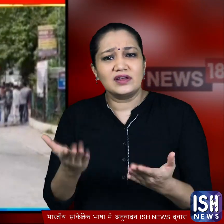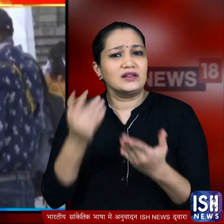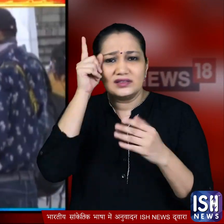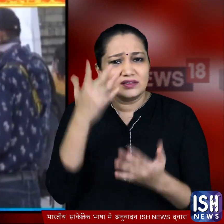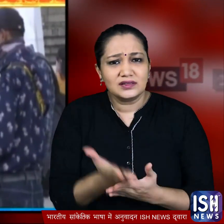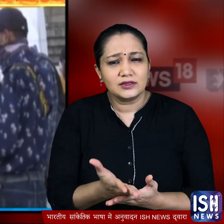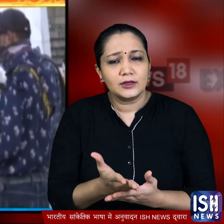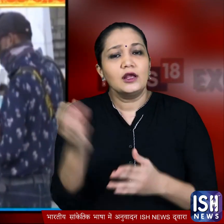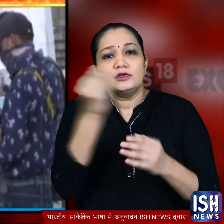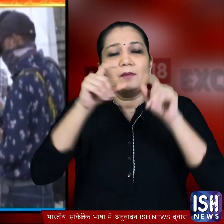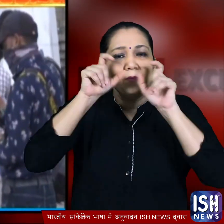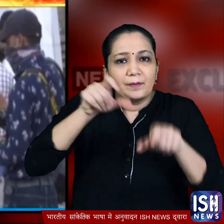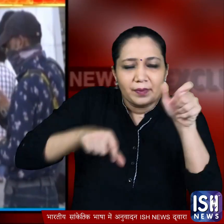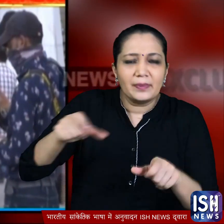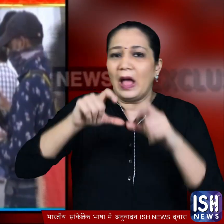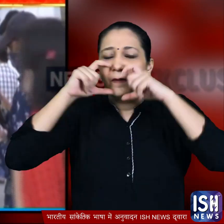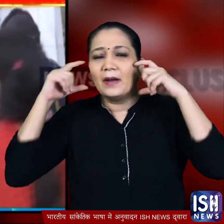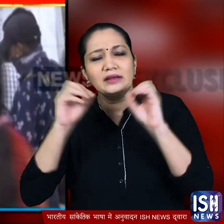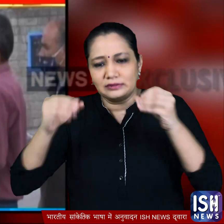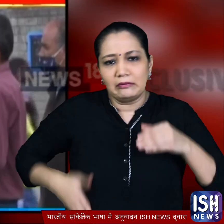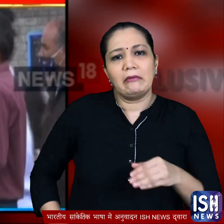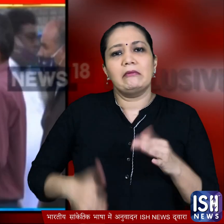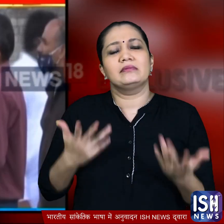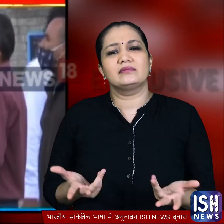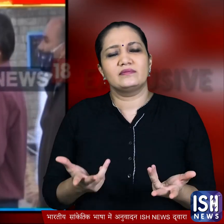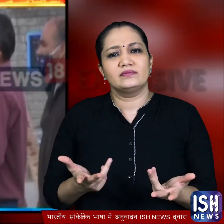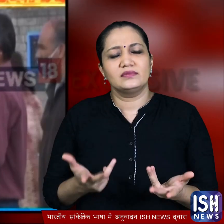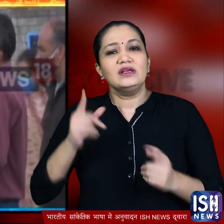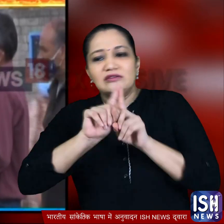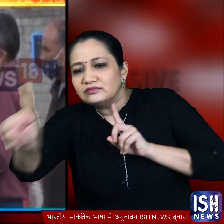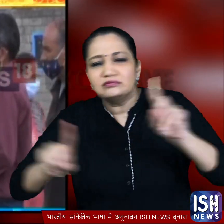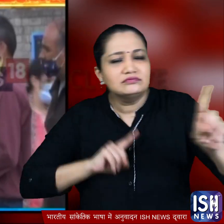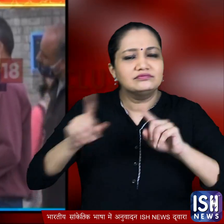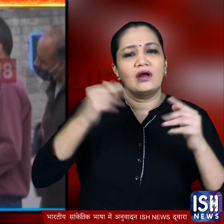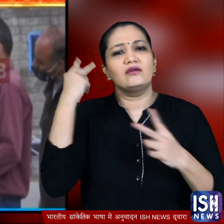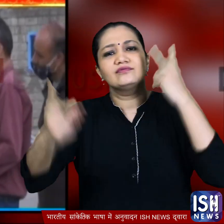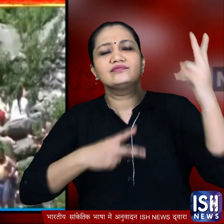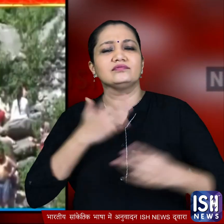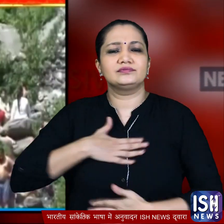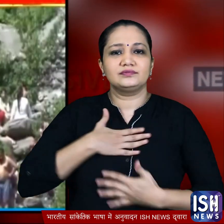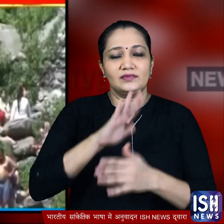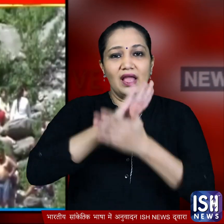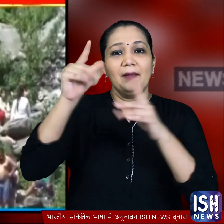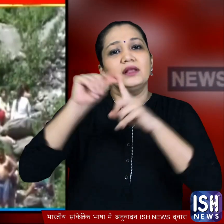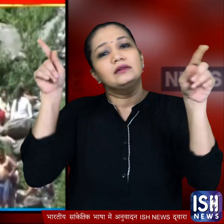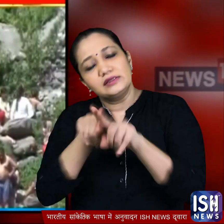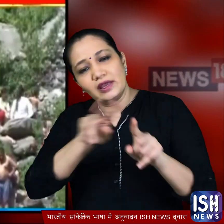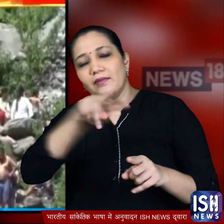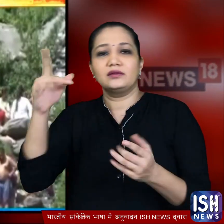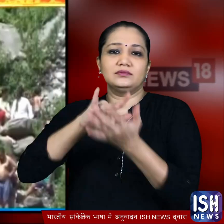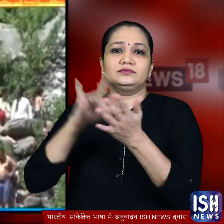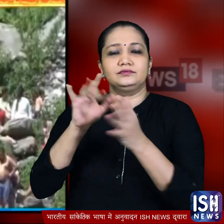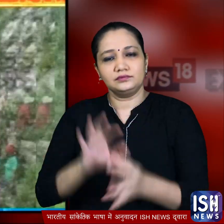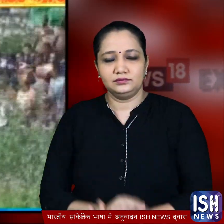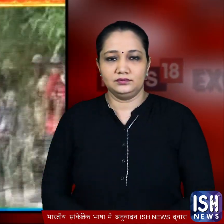पड़ सकता है। उनमें कई लोगों ने मास्क की जगह अपनी जेब में बना रखी थी और वो फासले का ध्यान रखे बगैर घूमते नजर आए। हिमाचल प्रदेश में भी कुछ इसी तरह